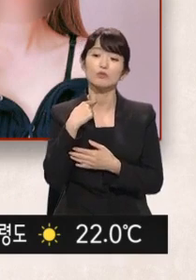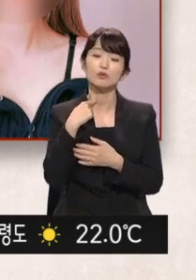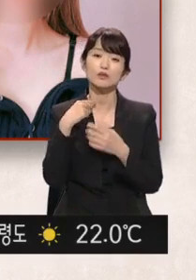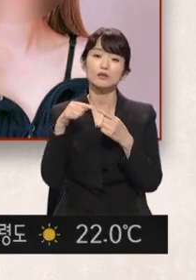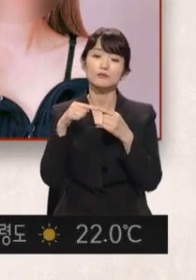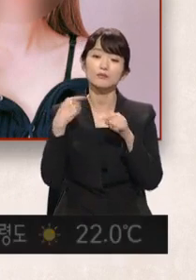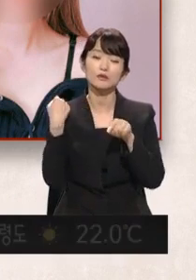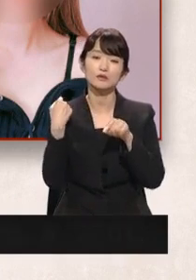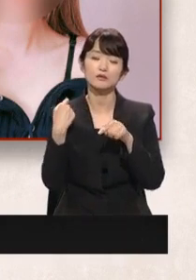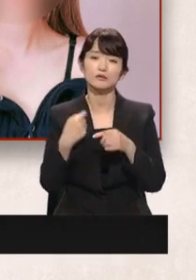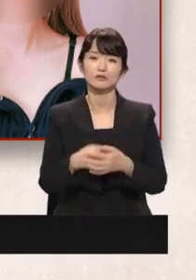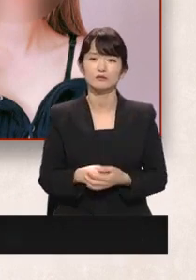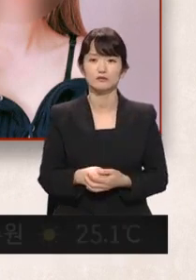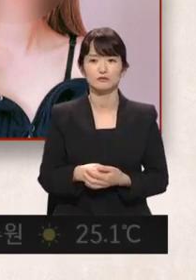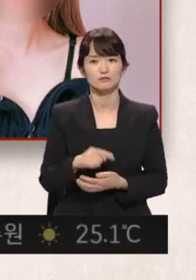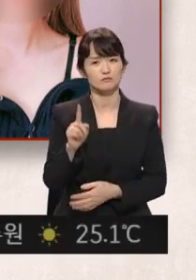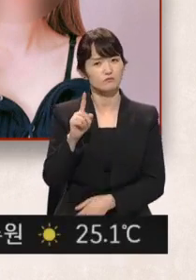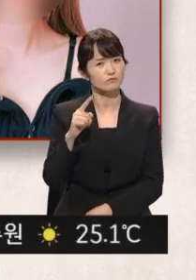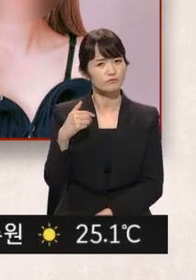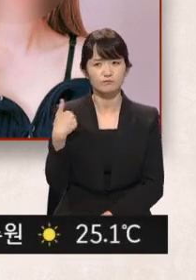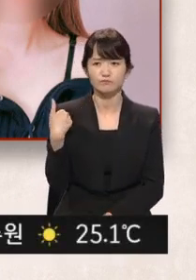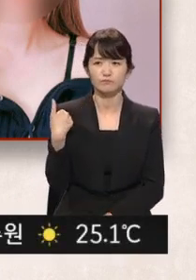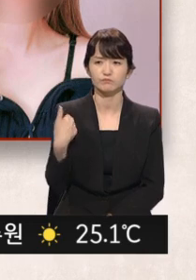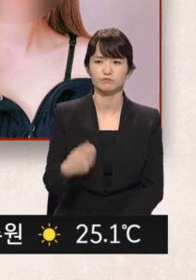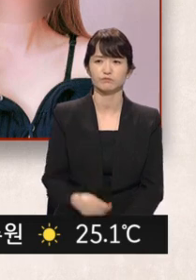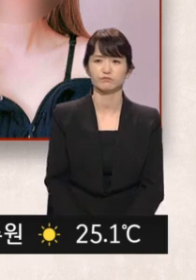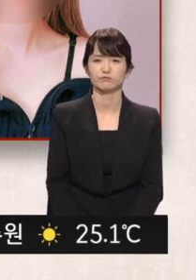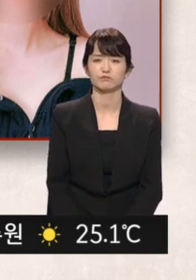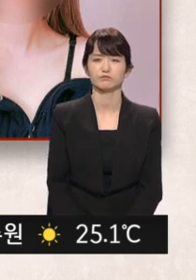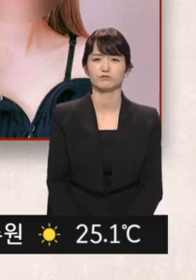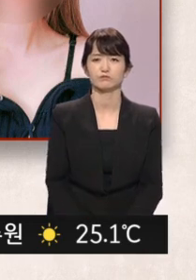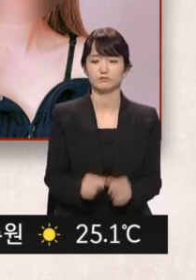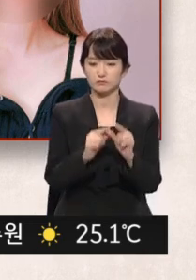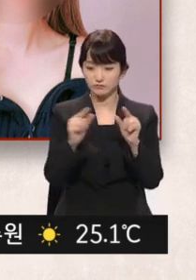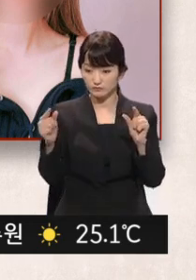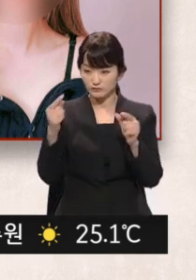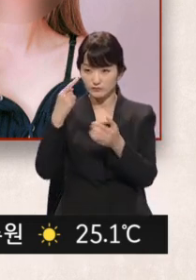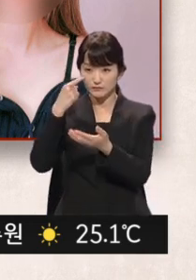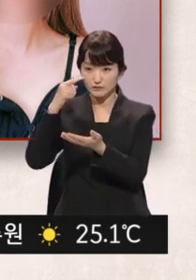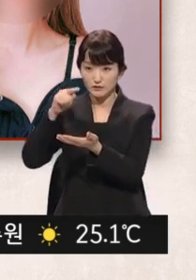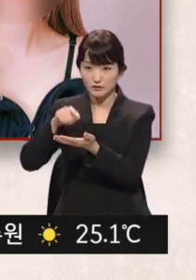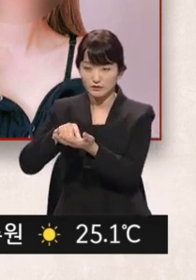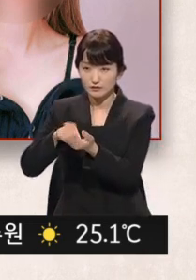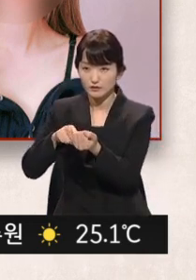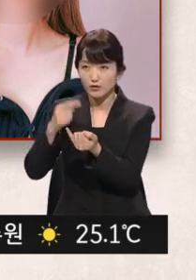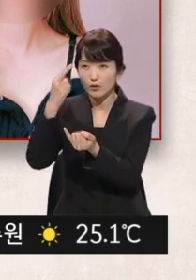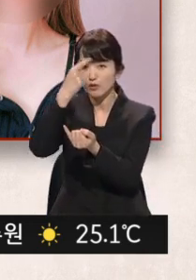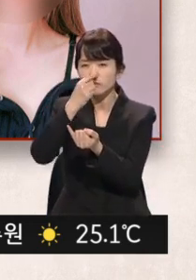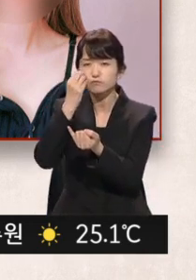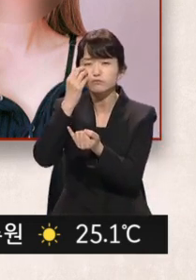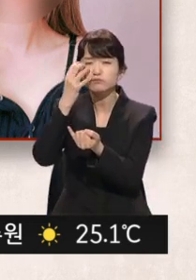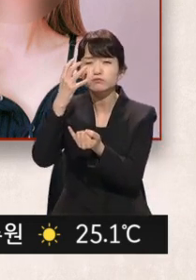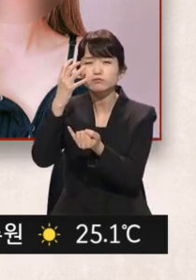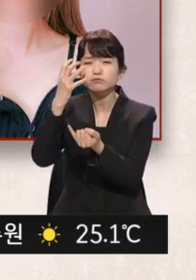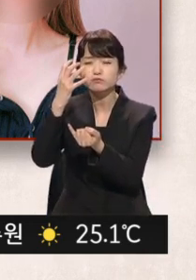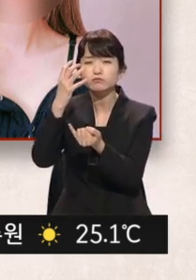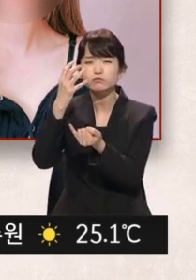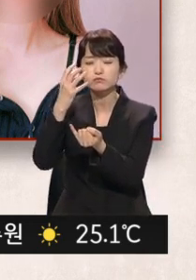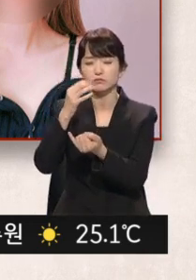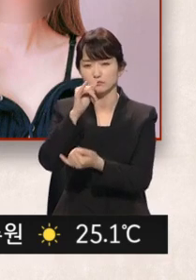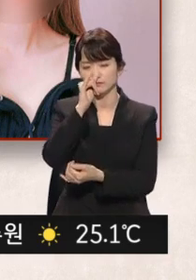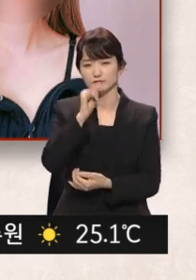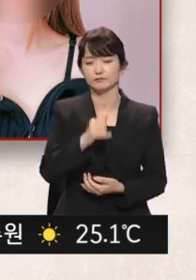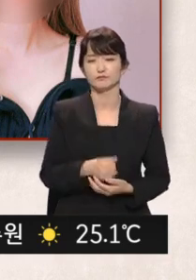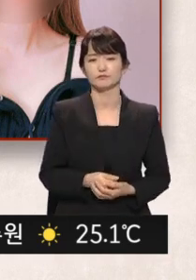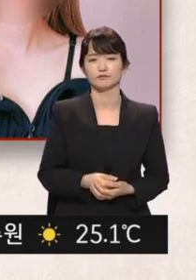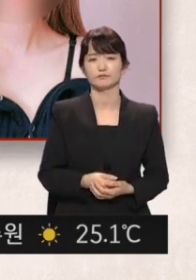부러졌다는 것은 이건 잘 이해할 수 없습니다 그리고 일각에서는 발견 당시에 얼굴이 심하게 부어 있었다라고 하는이 목격담도